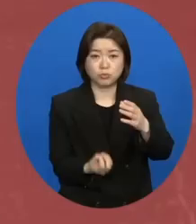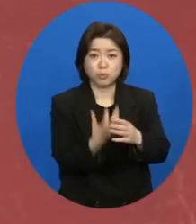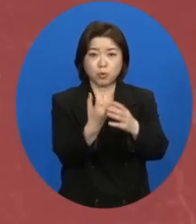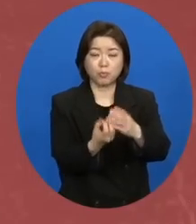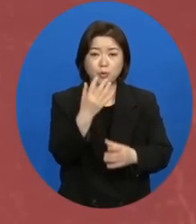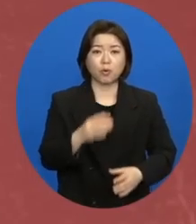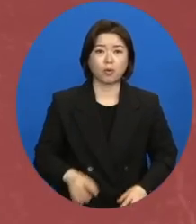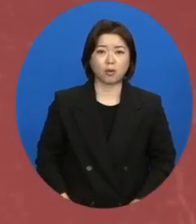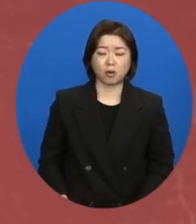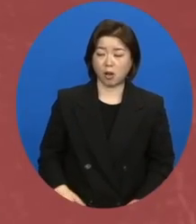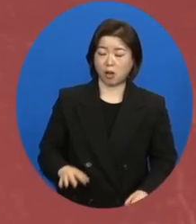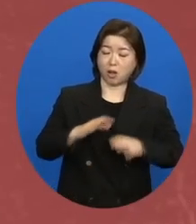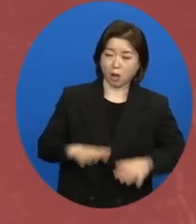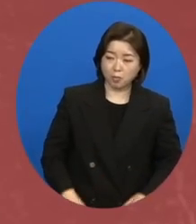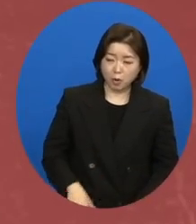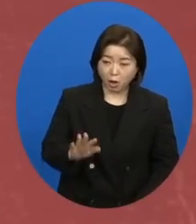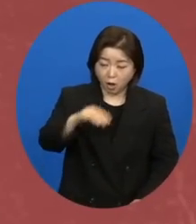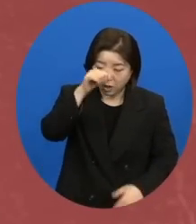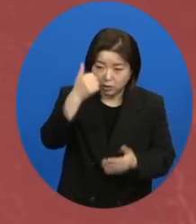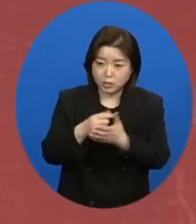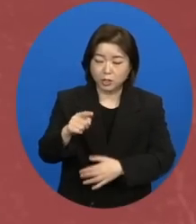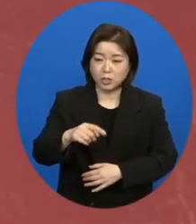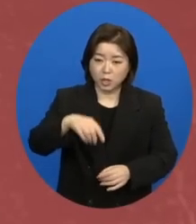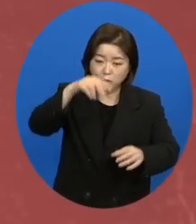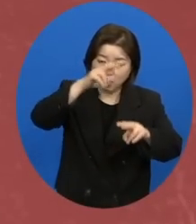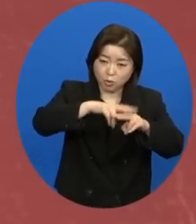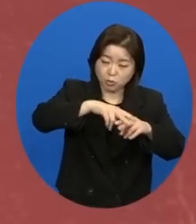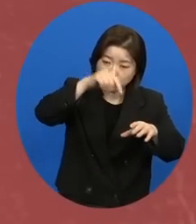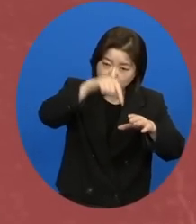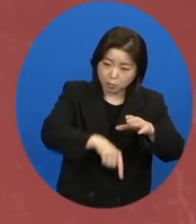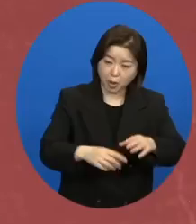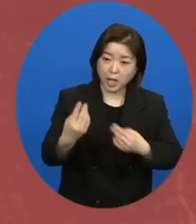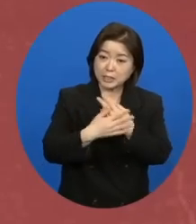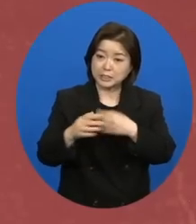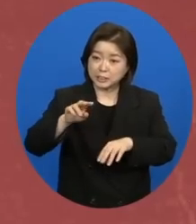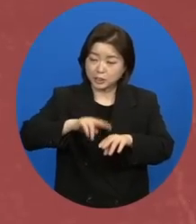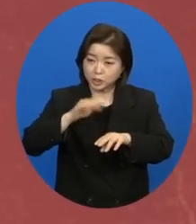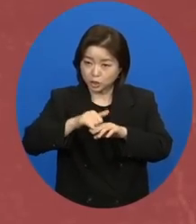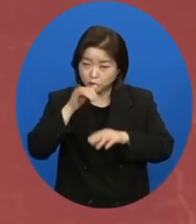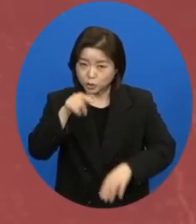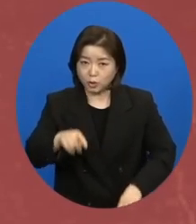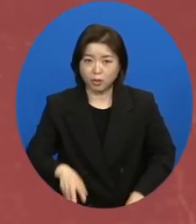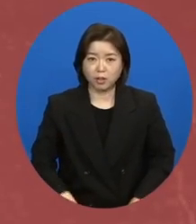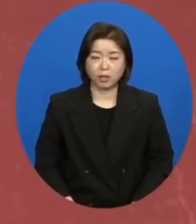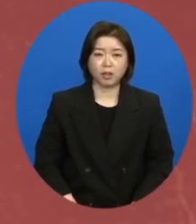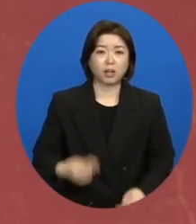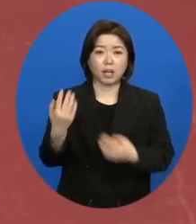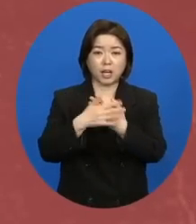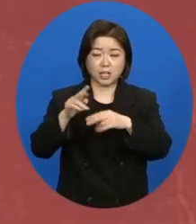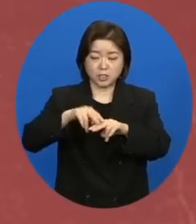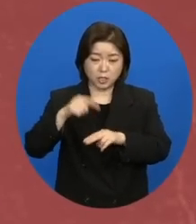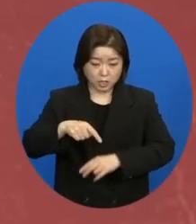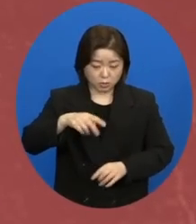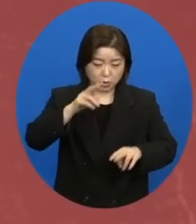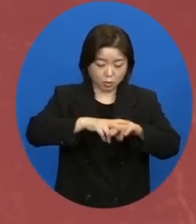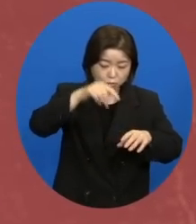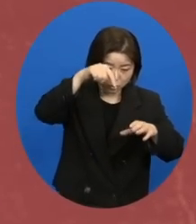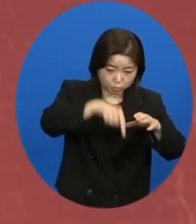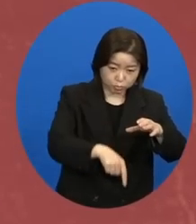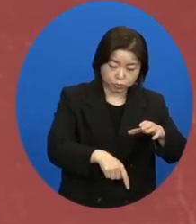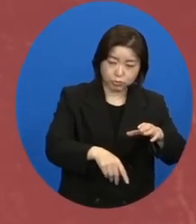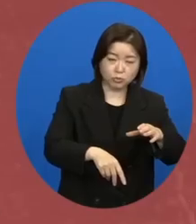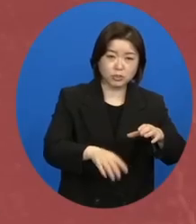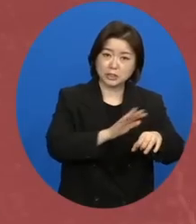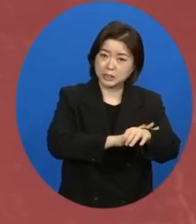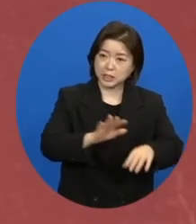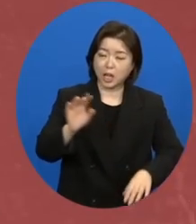놀라서 장로님은 우물 파는 은사가 있냐고 그랬더니 은사 중에 우물 파는 은사는 없대요. 근데 어떻게 그렇게 잘 파냐